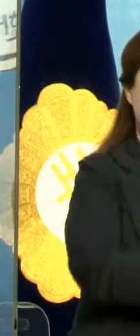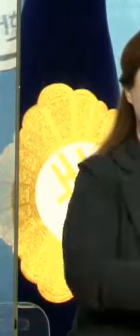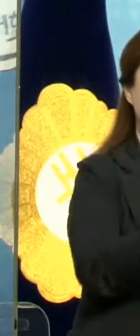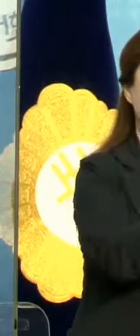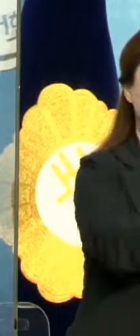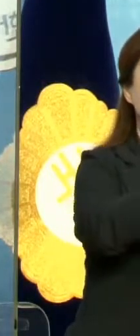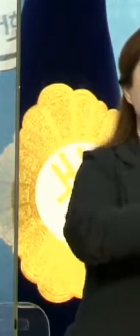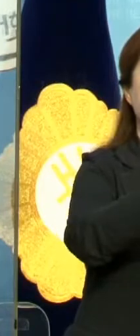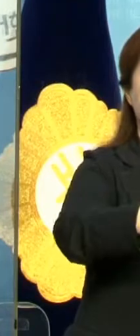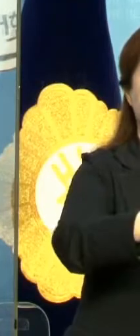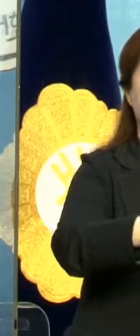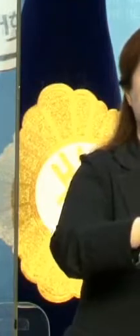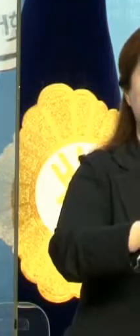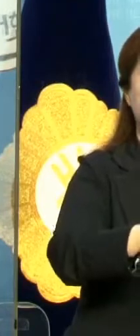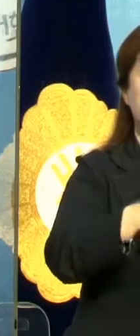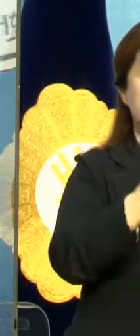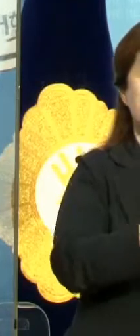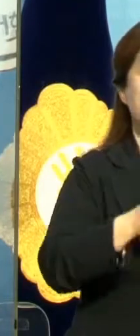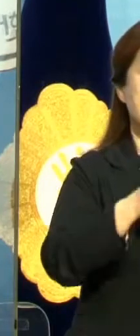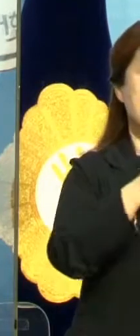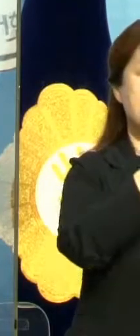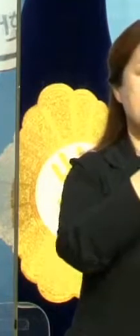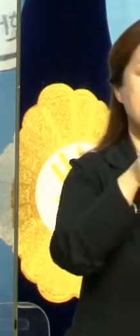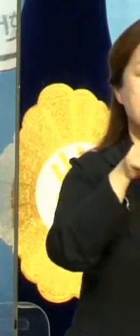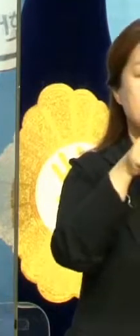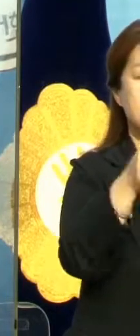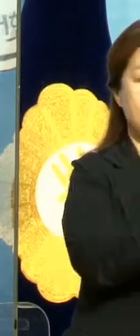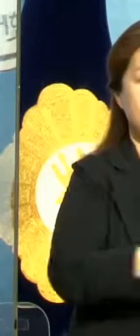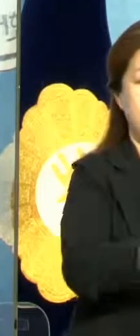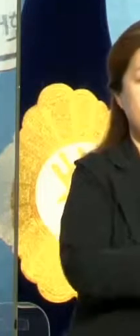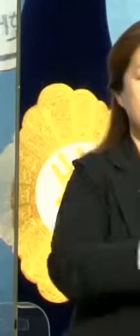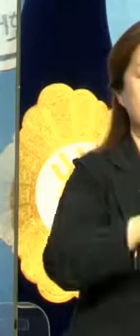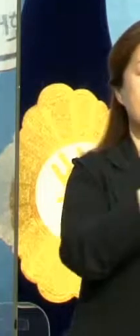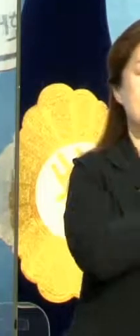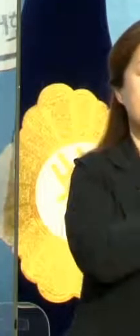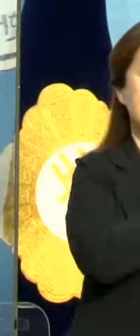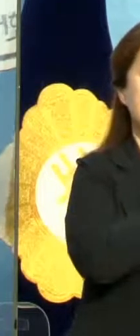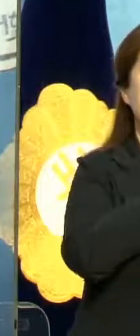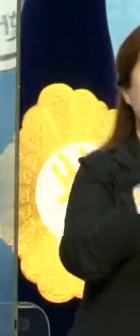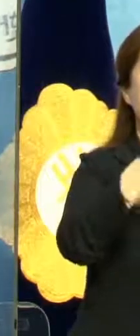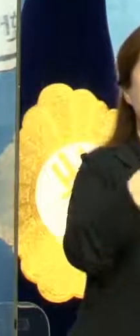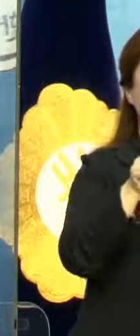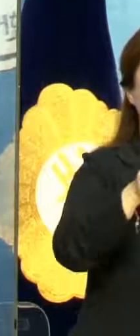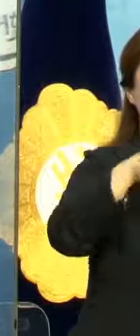문제에 대해서는 우리 법사위 소속 김남국 의원께서 간략하게 보고드리겠습니다